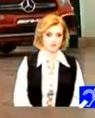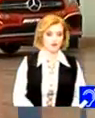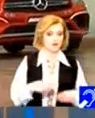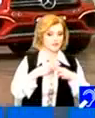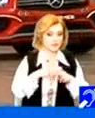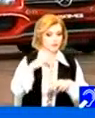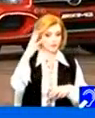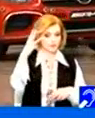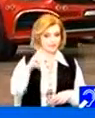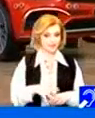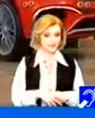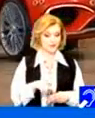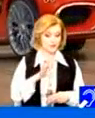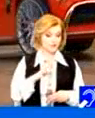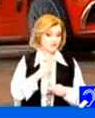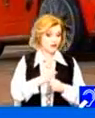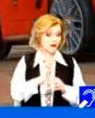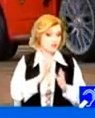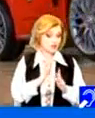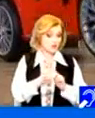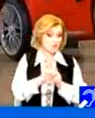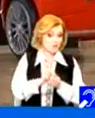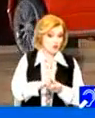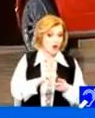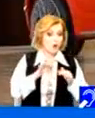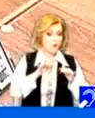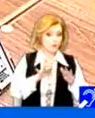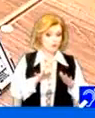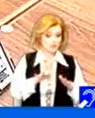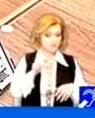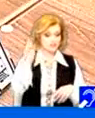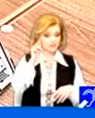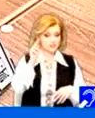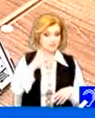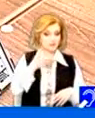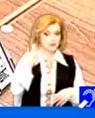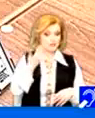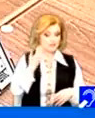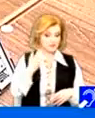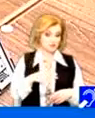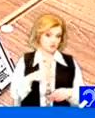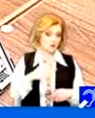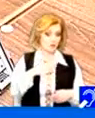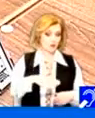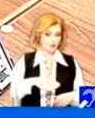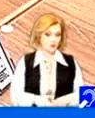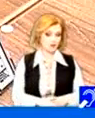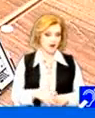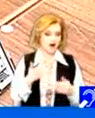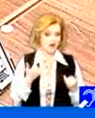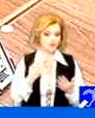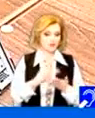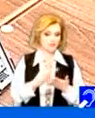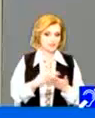Tehnologiile moderne pot face procesul de învățământ mult mai atractiv pentru copii și tineri. În acest sens, astăzi a fost lansat un proiect în cadrul